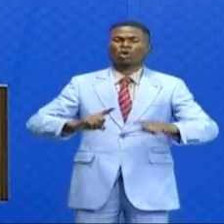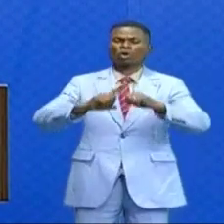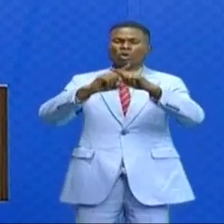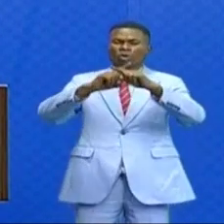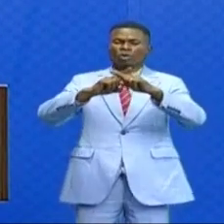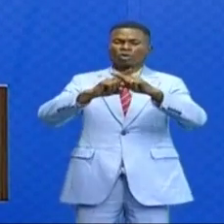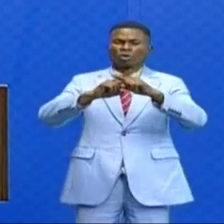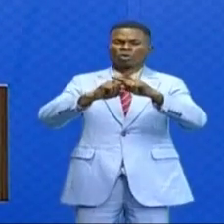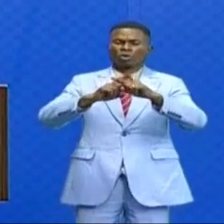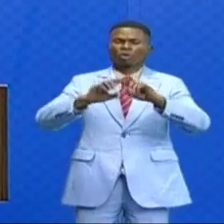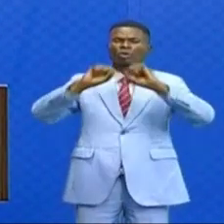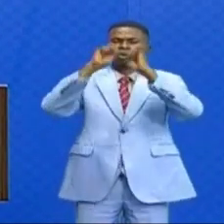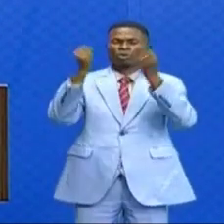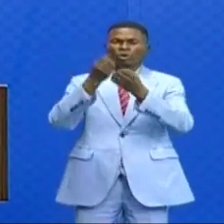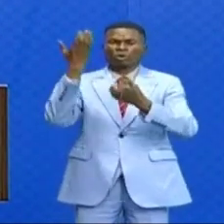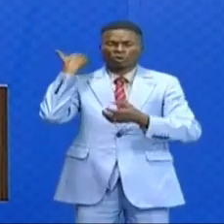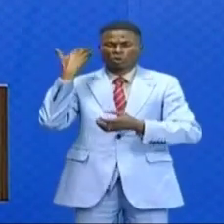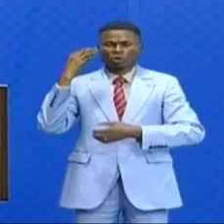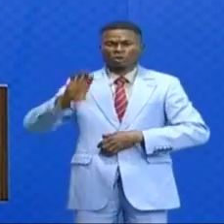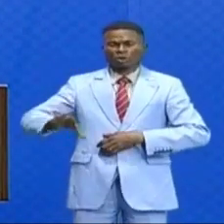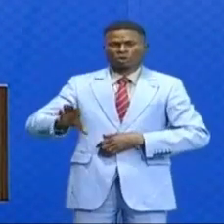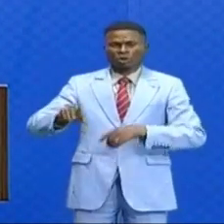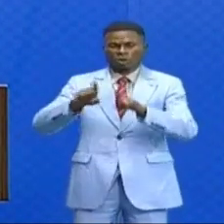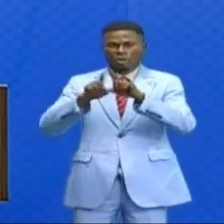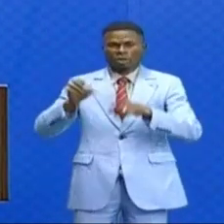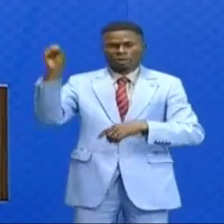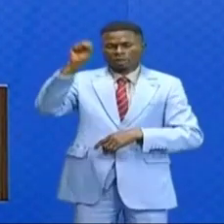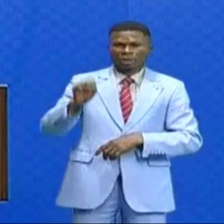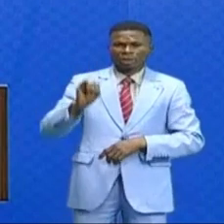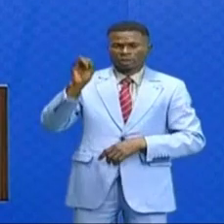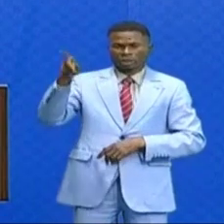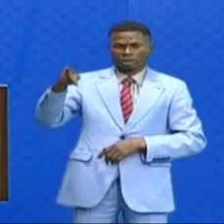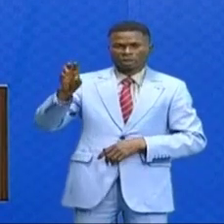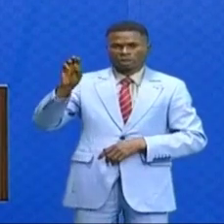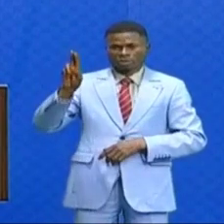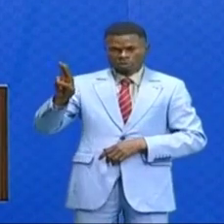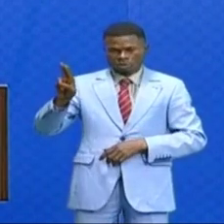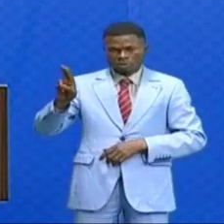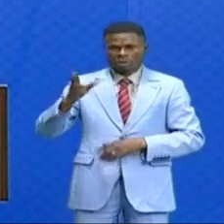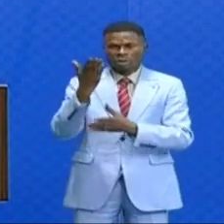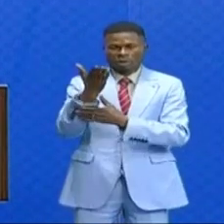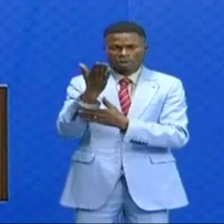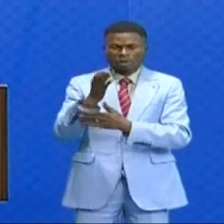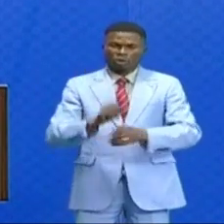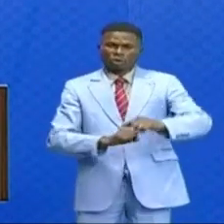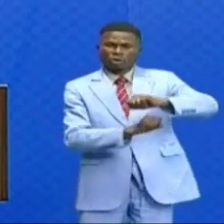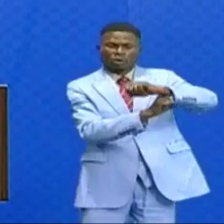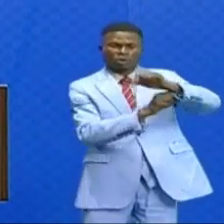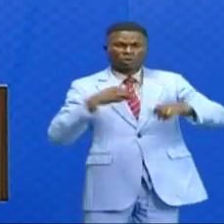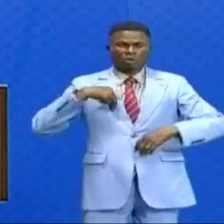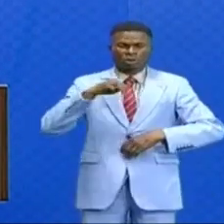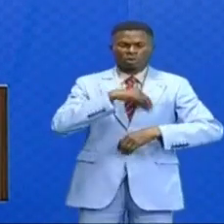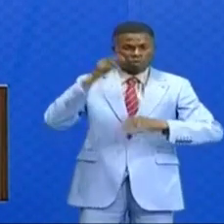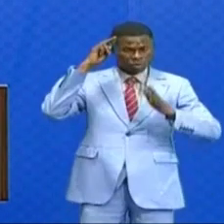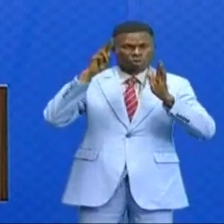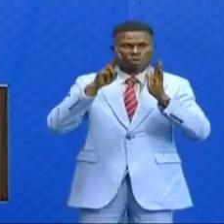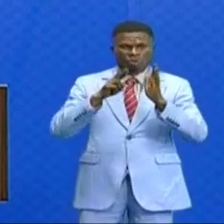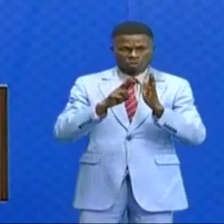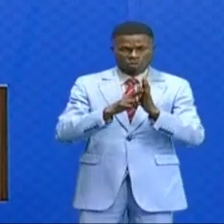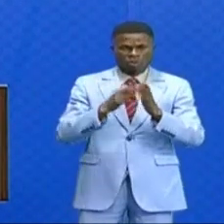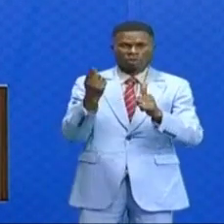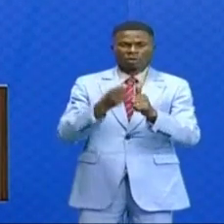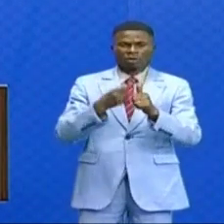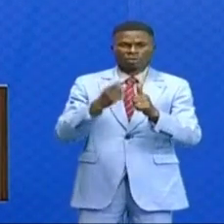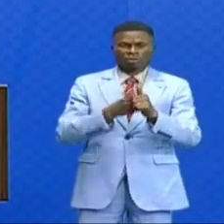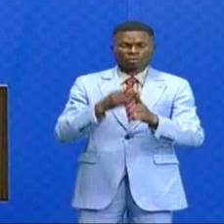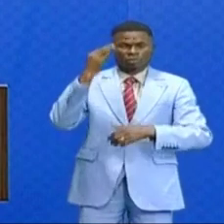oppose la régie des eaux à la société Siport et il a sollicité l'accompagnement de membres du gouvernement, notamment